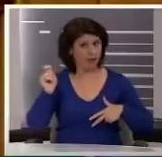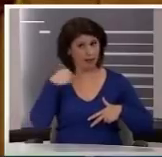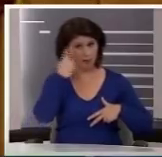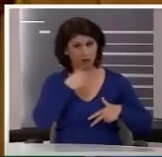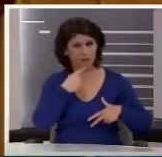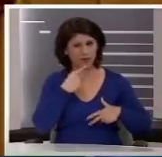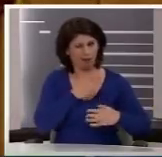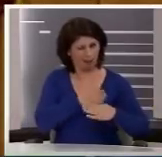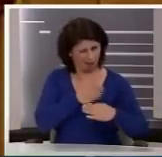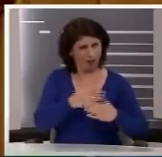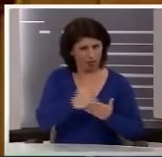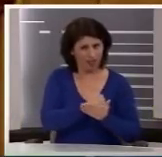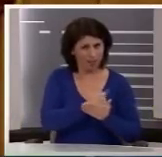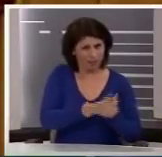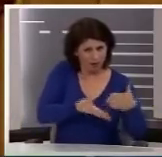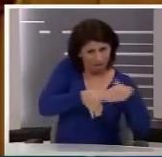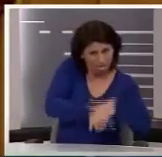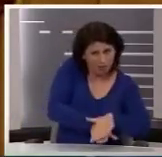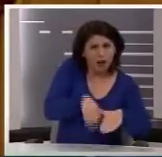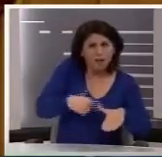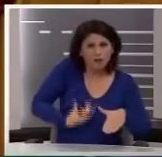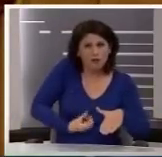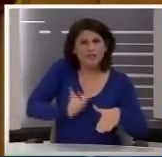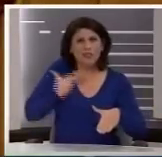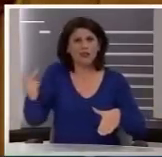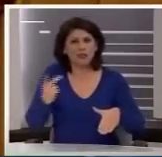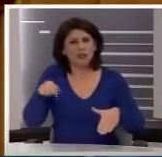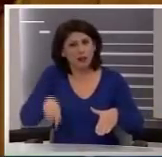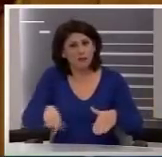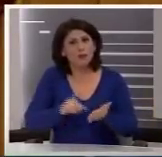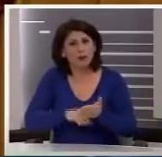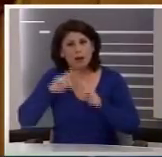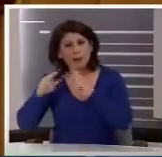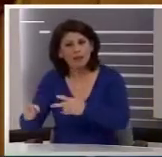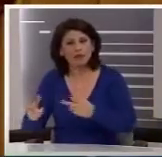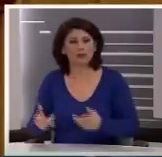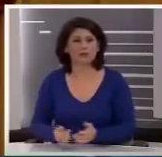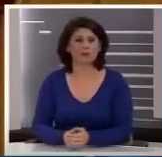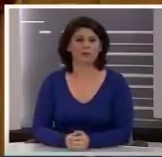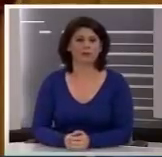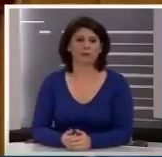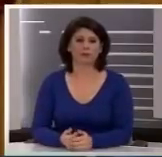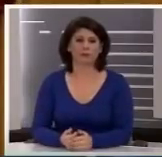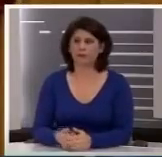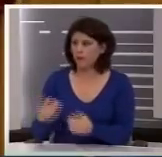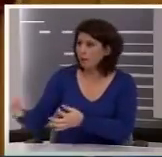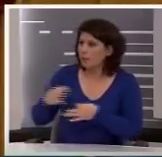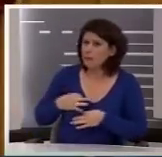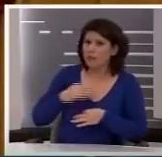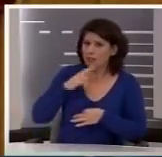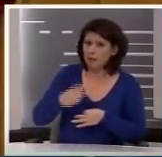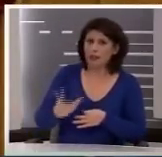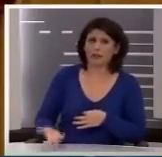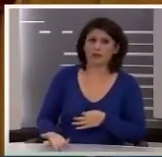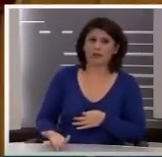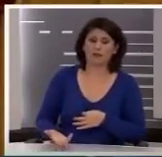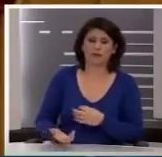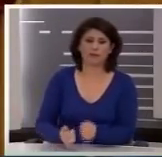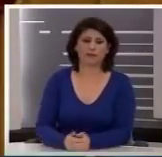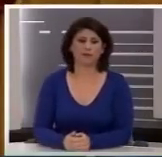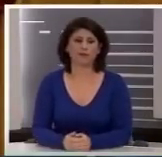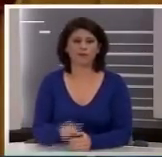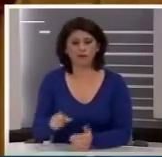να κρύβουν τα αδικήματά τους? Αυτό αισθάνεται η κοινωνία. Και σε αυτό οφείλουμε όλοι μια απάντηση. Και δώστε την. Τώρα